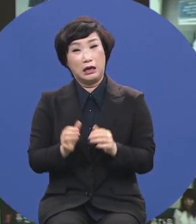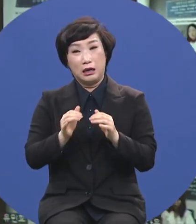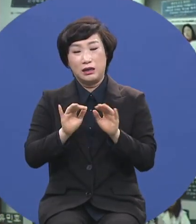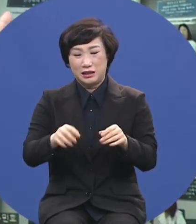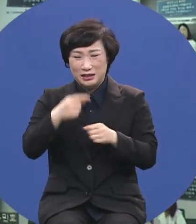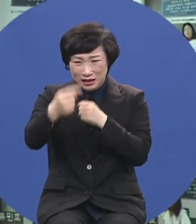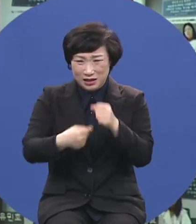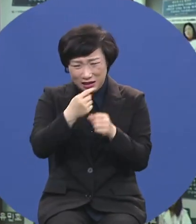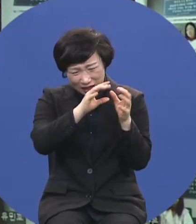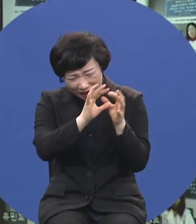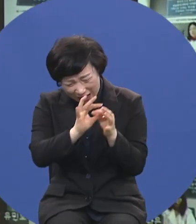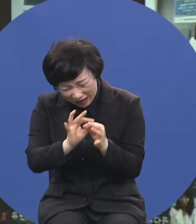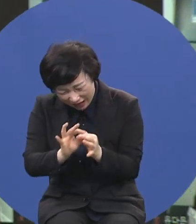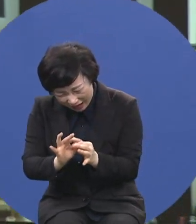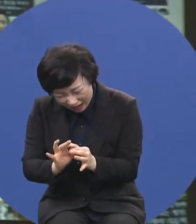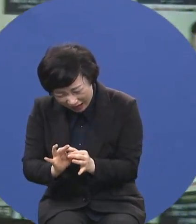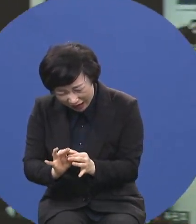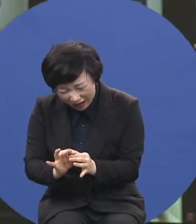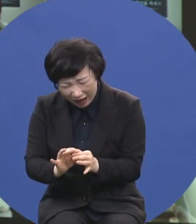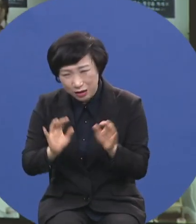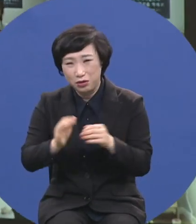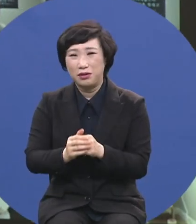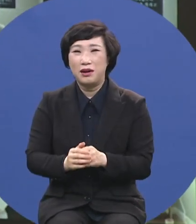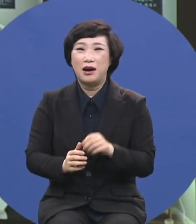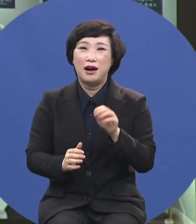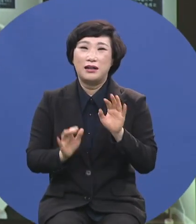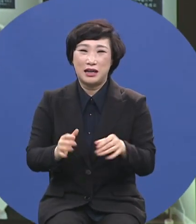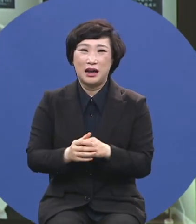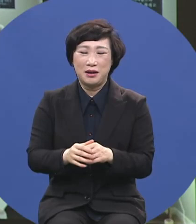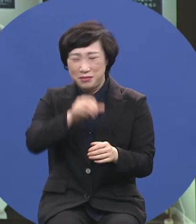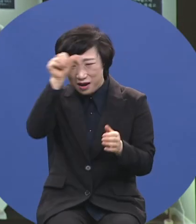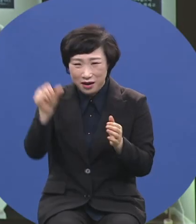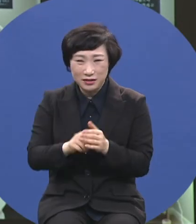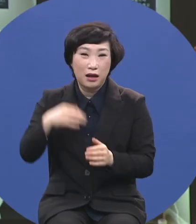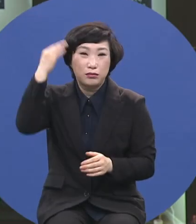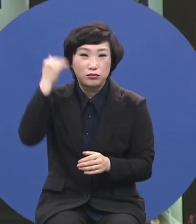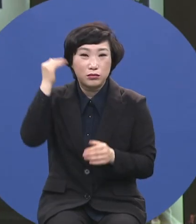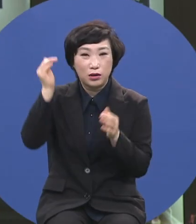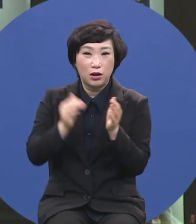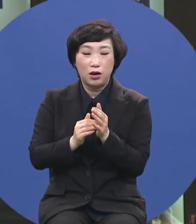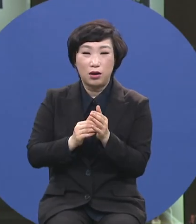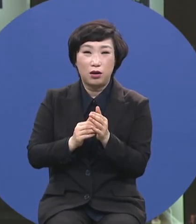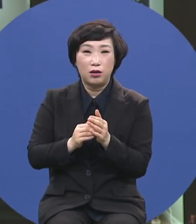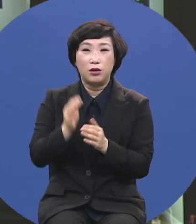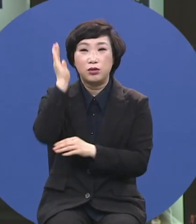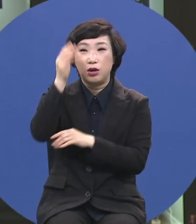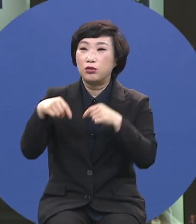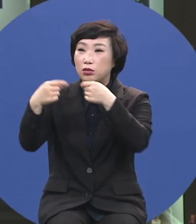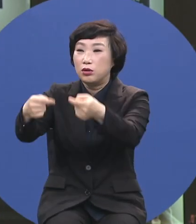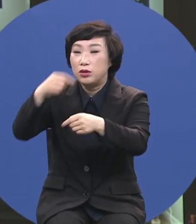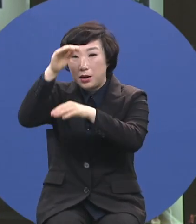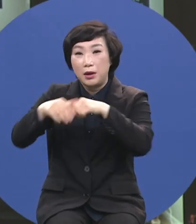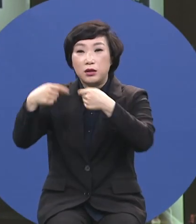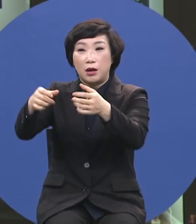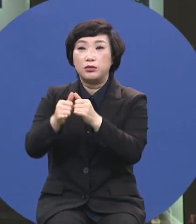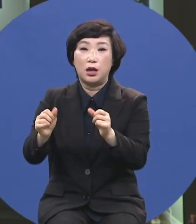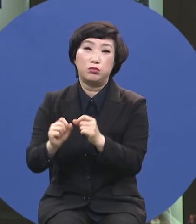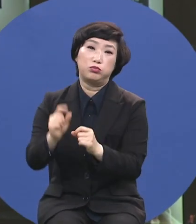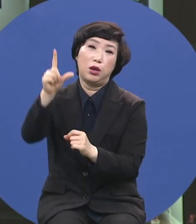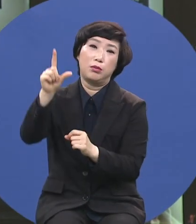1년 내내 단 한 번도 못 들어보고 설교 듣는 사람이